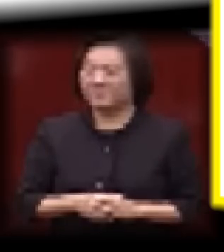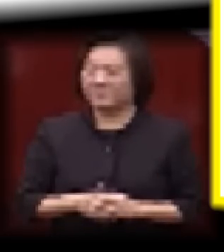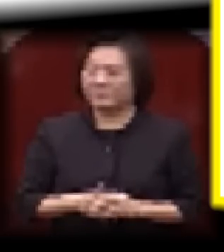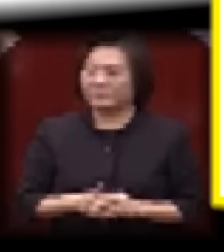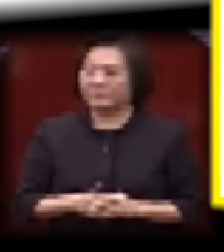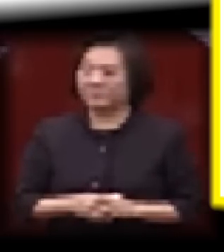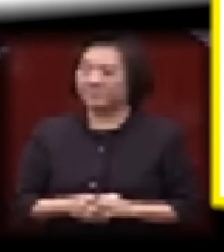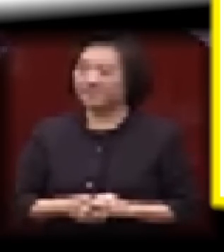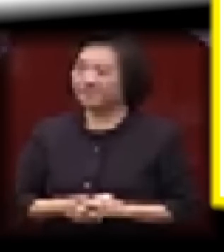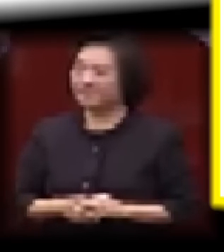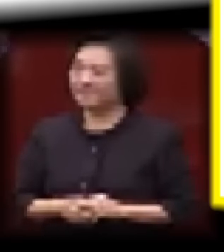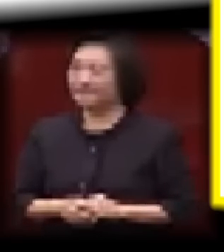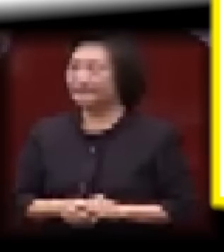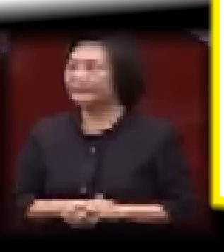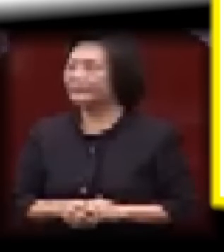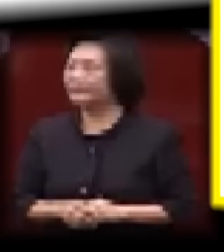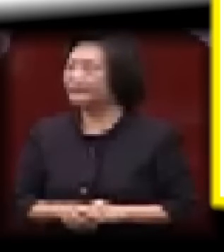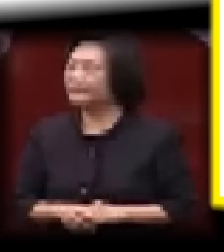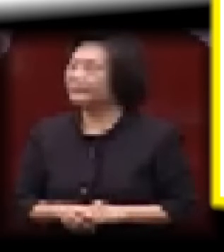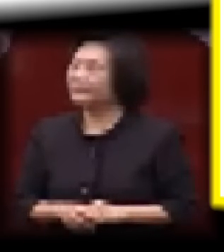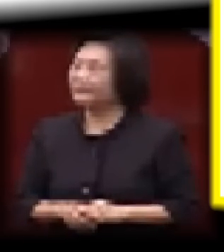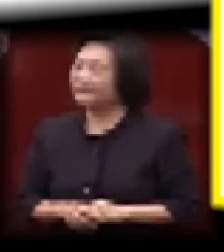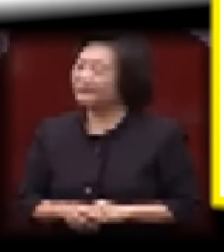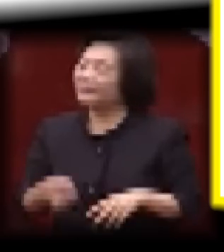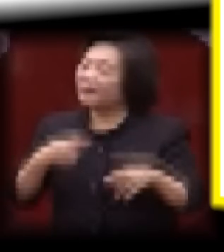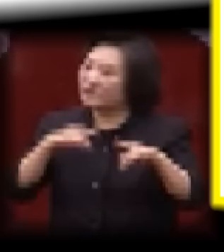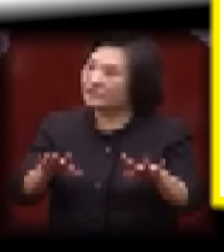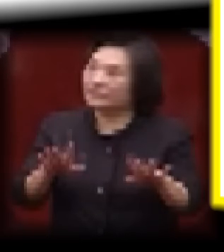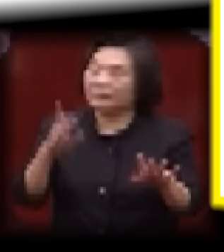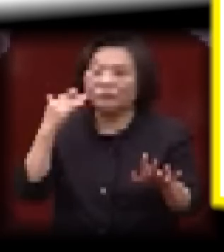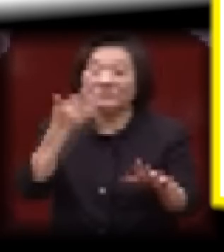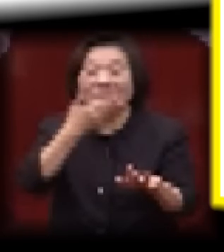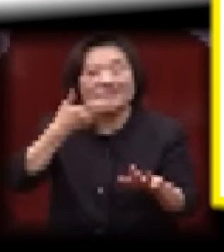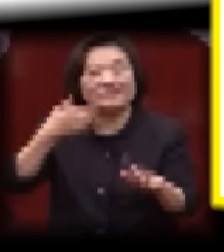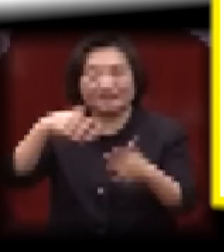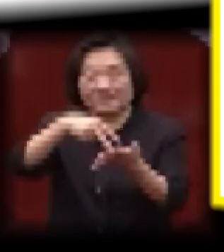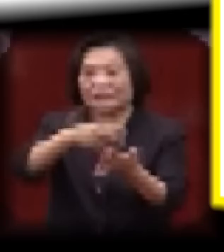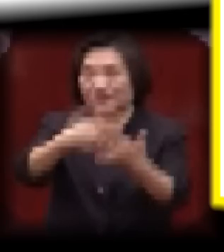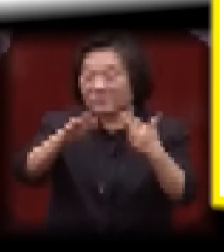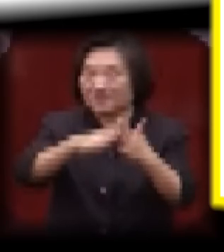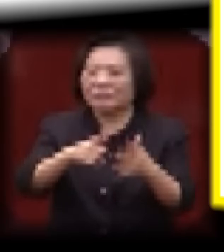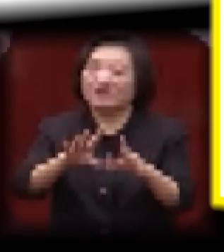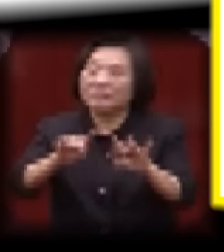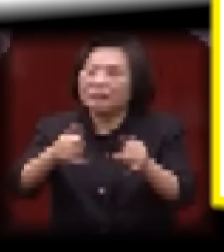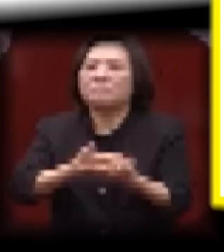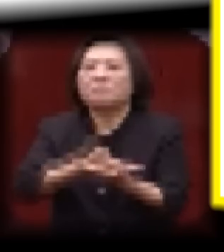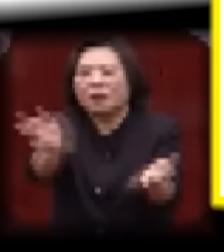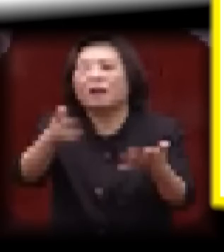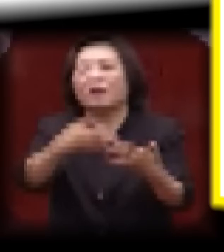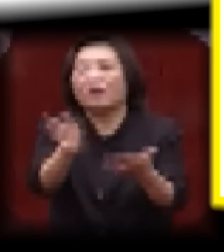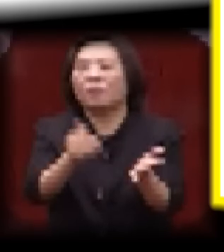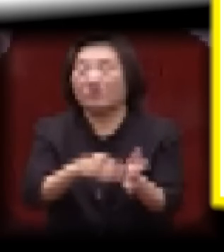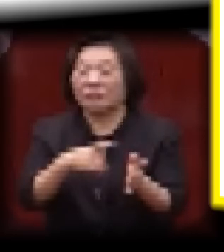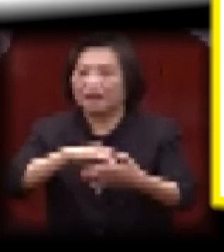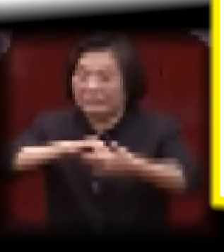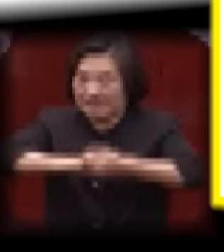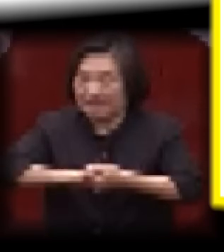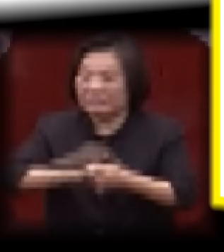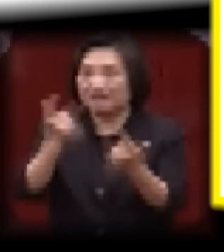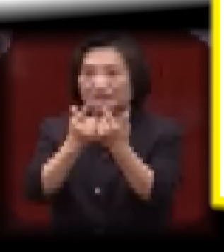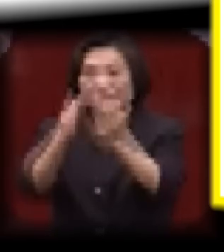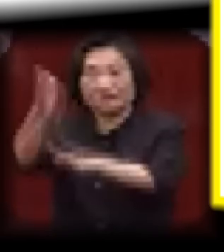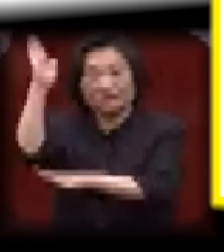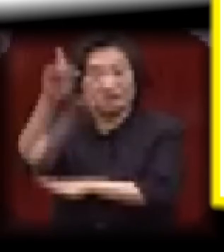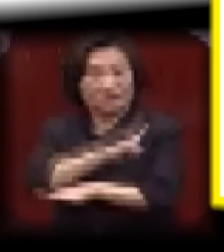那这些就算私校把这个校地释出，你知道，我也不认为说必须要政府自己去